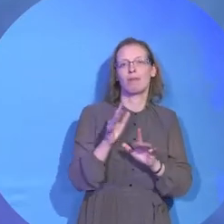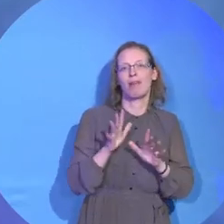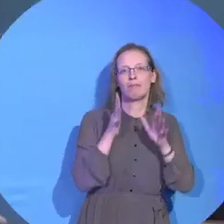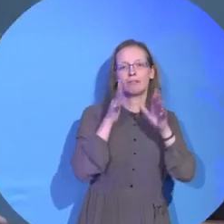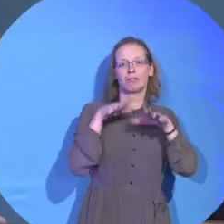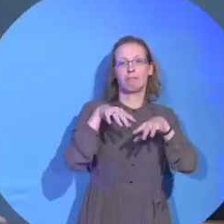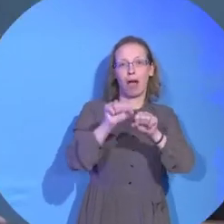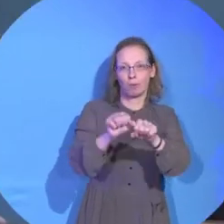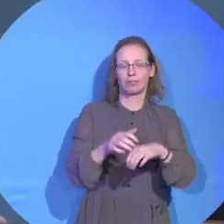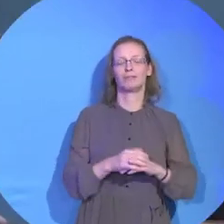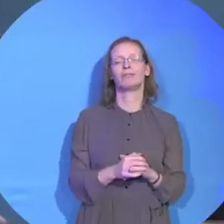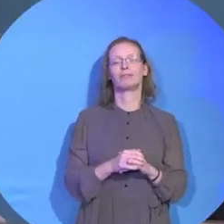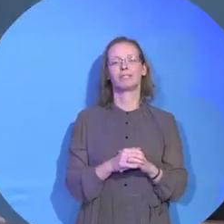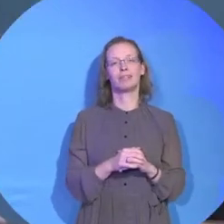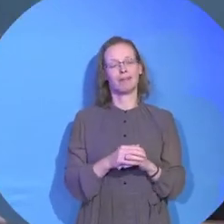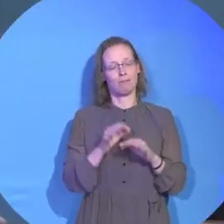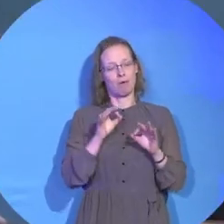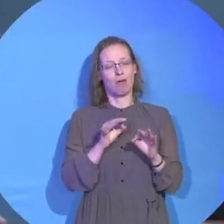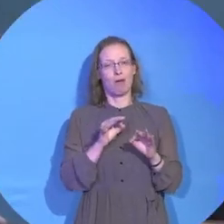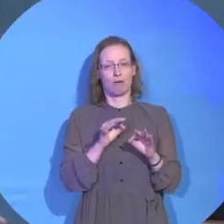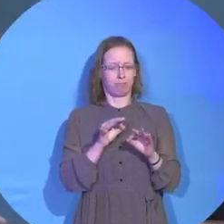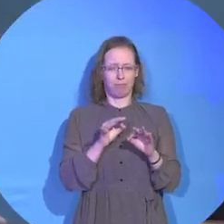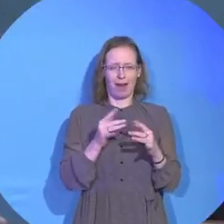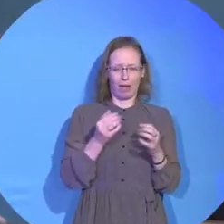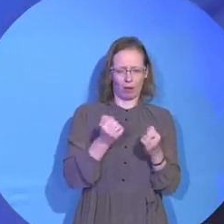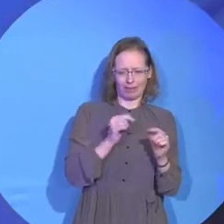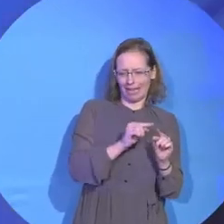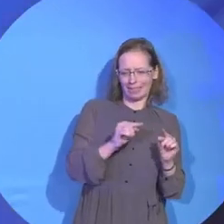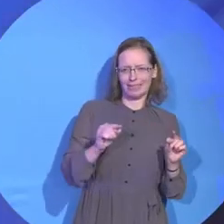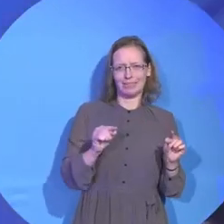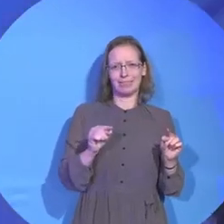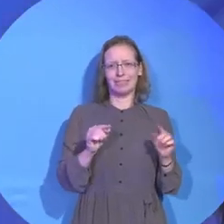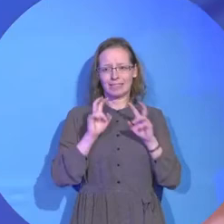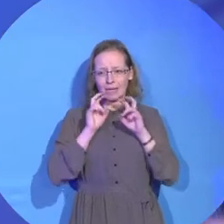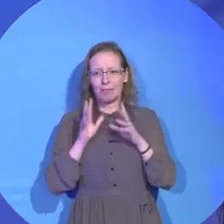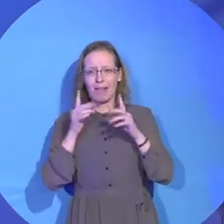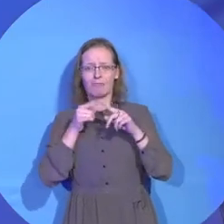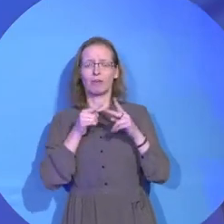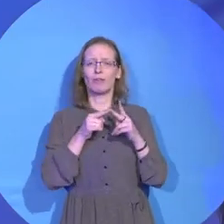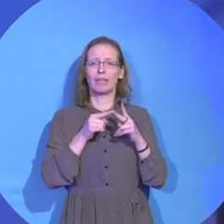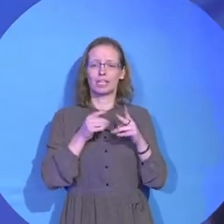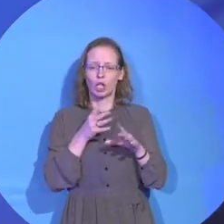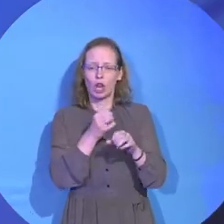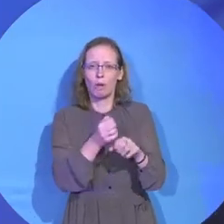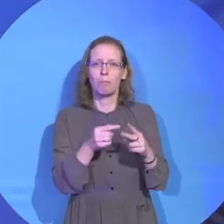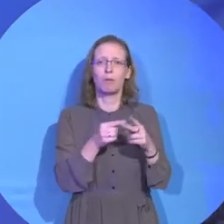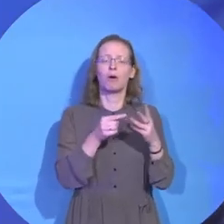voor de NPV of welke organisaties allemaal bij betrokken zijn. Ja. Vandaag bij deze mars. Allemaal radertjes.